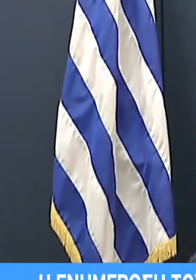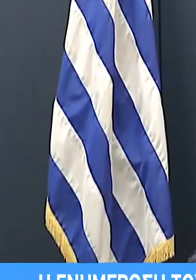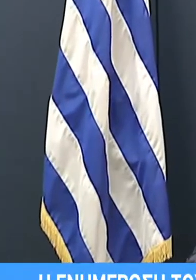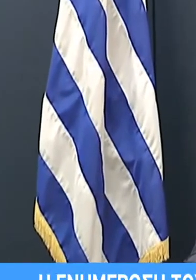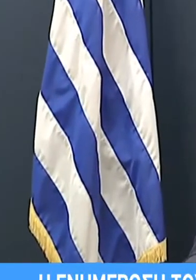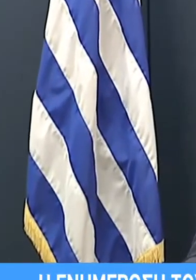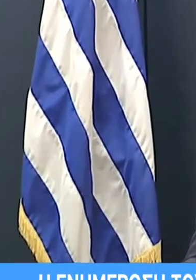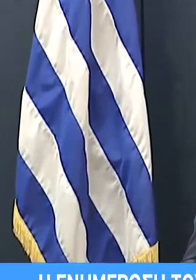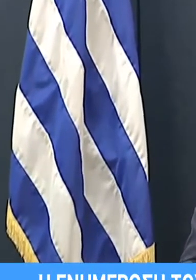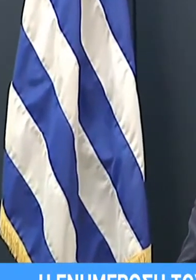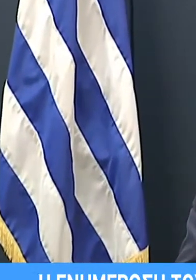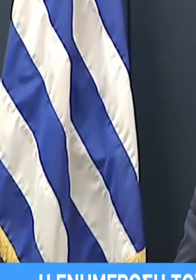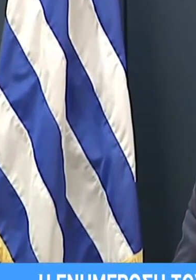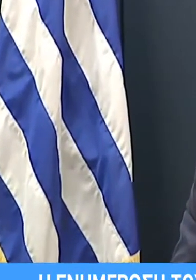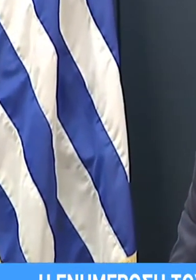σήμερα περισσότερα από